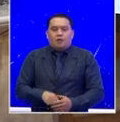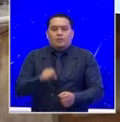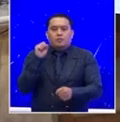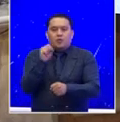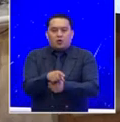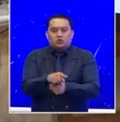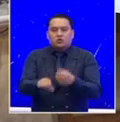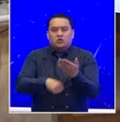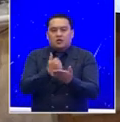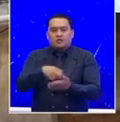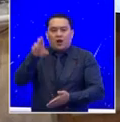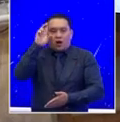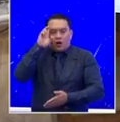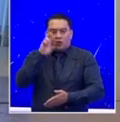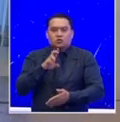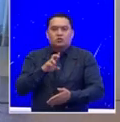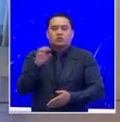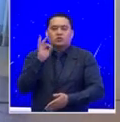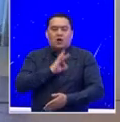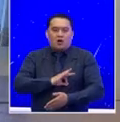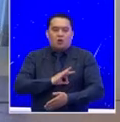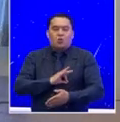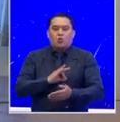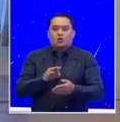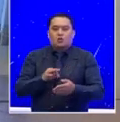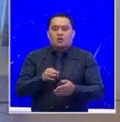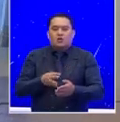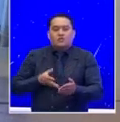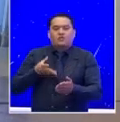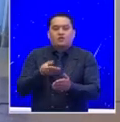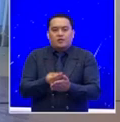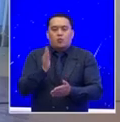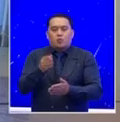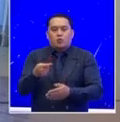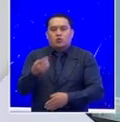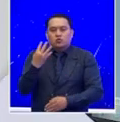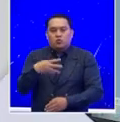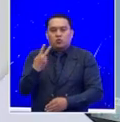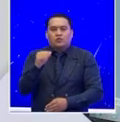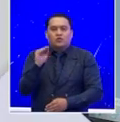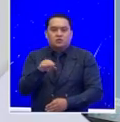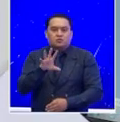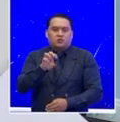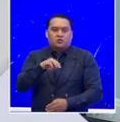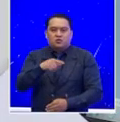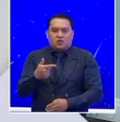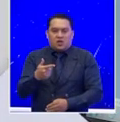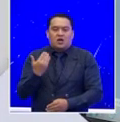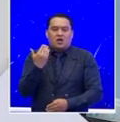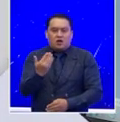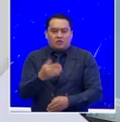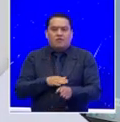главы государства казахстанцам, лишившимся дохода в период ЧП, выплатят денежное пособие в размере 42,5 тысяч тенге.